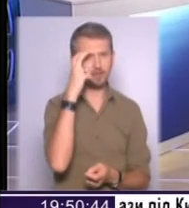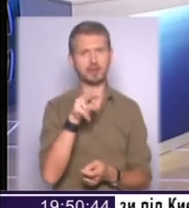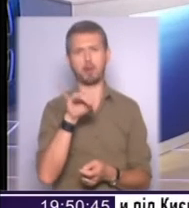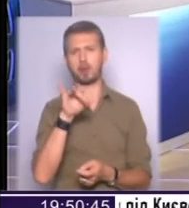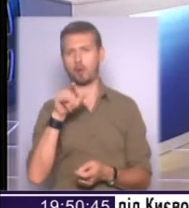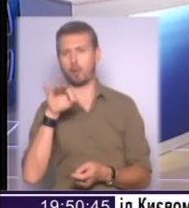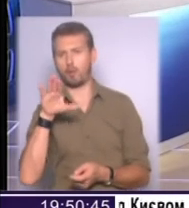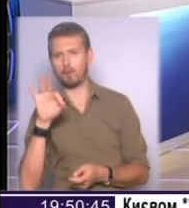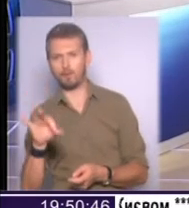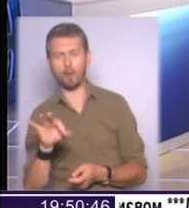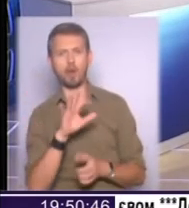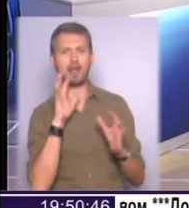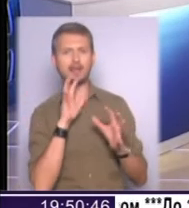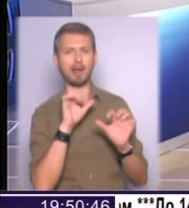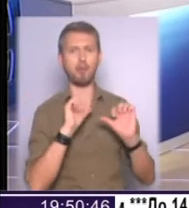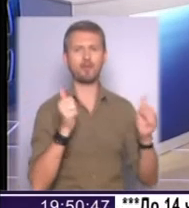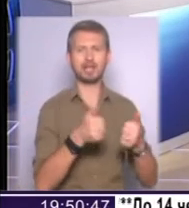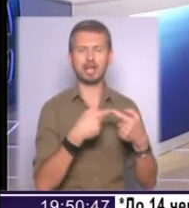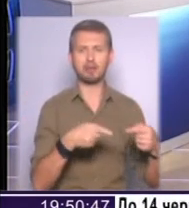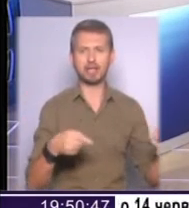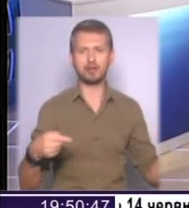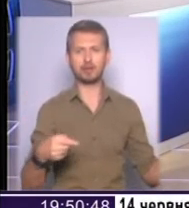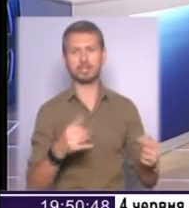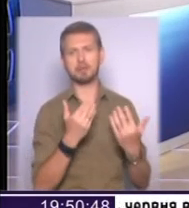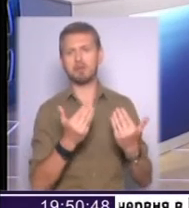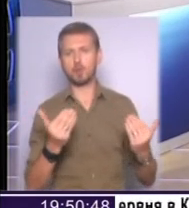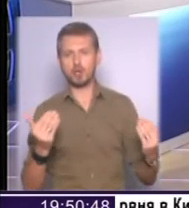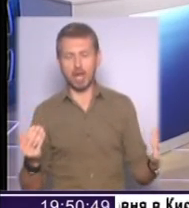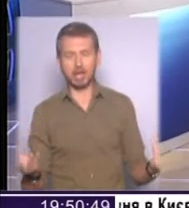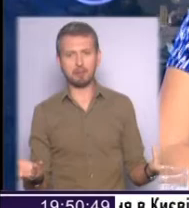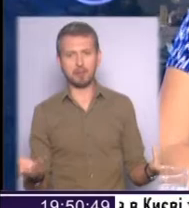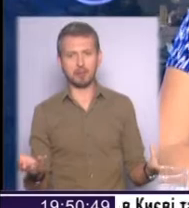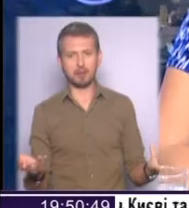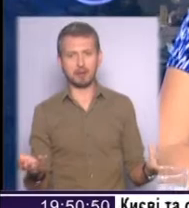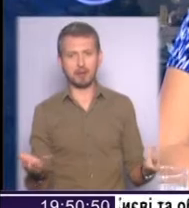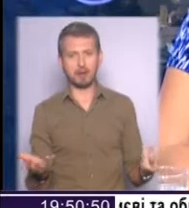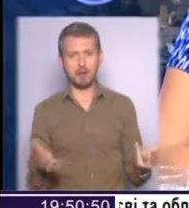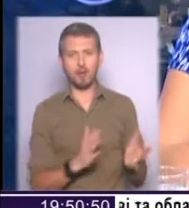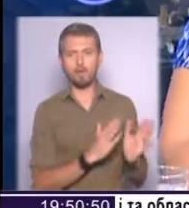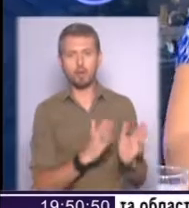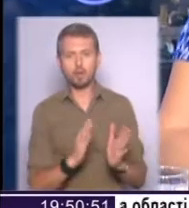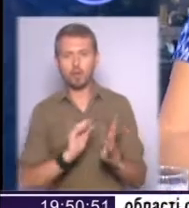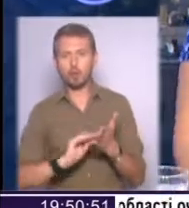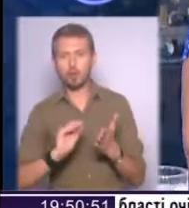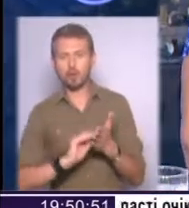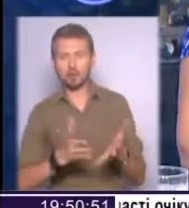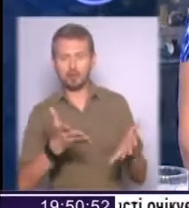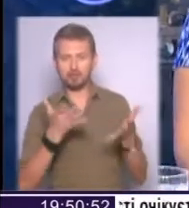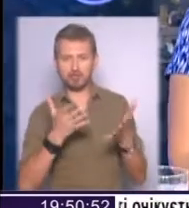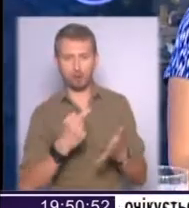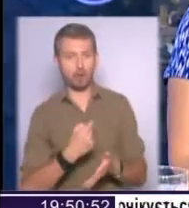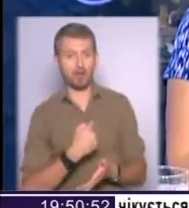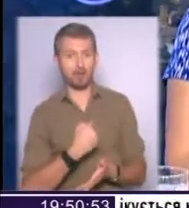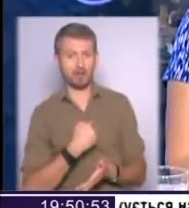із заповідниками іншими, із музеями. Процедура прописана чітко. Я